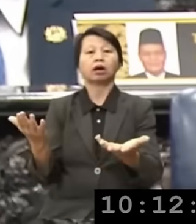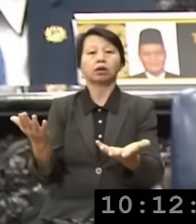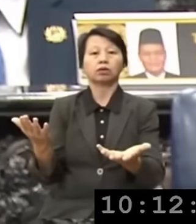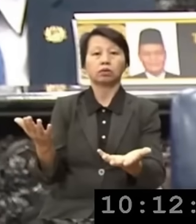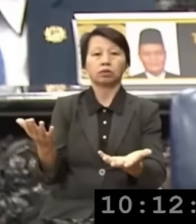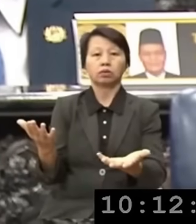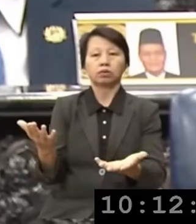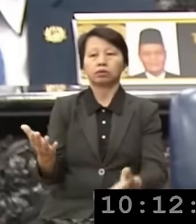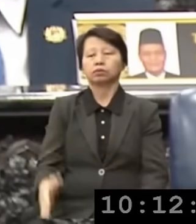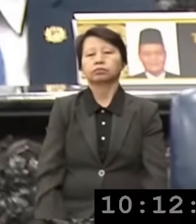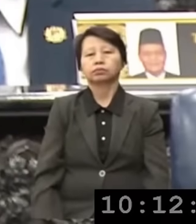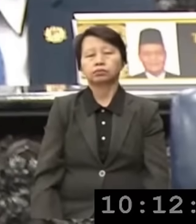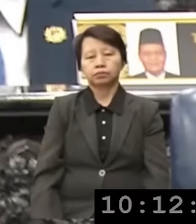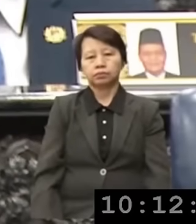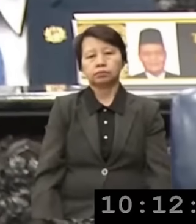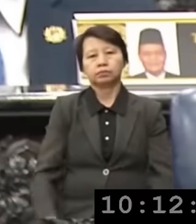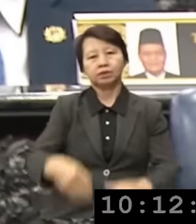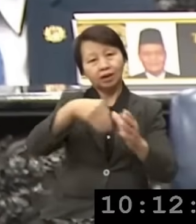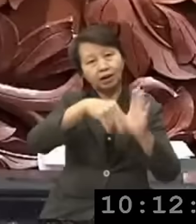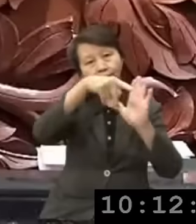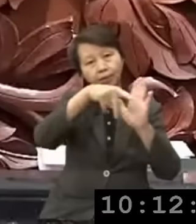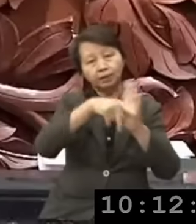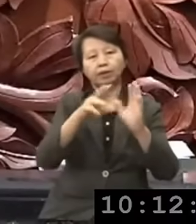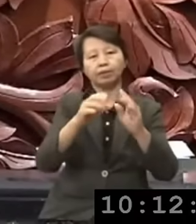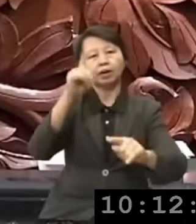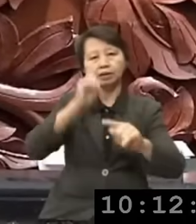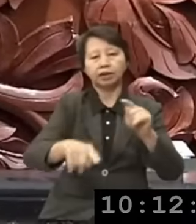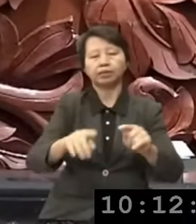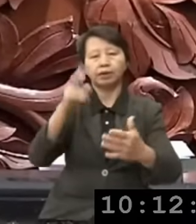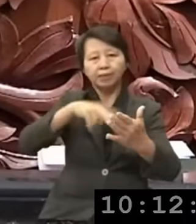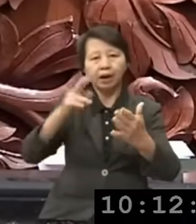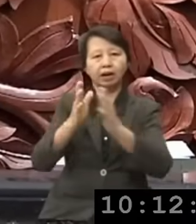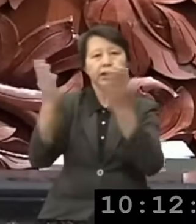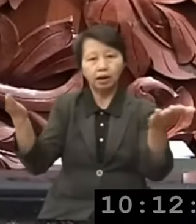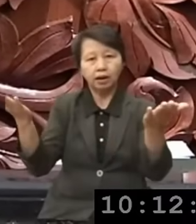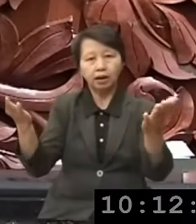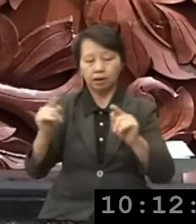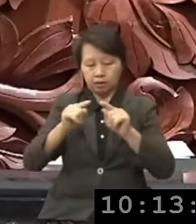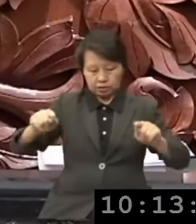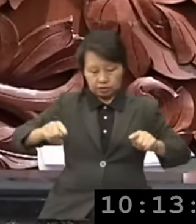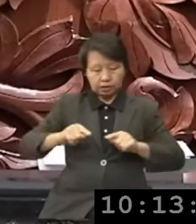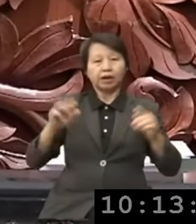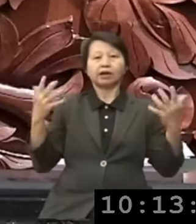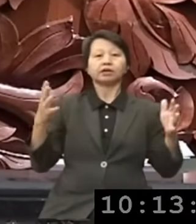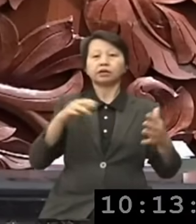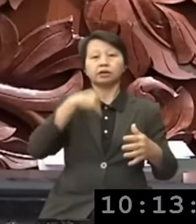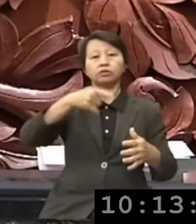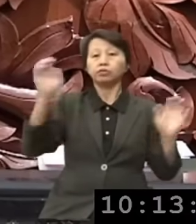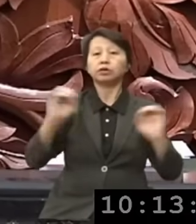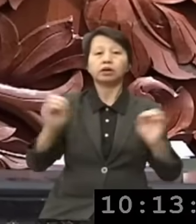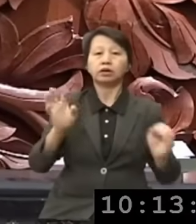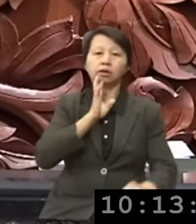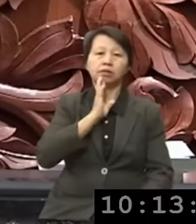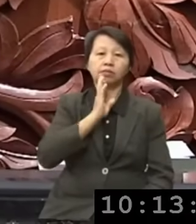dalam dalam dalam peraturan mesyuarat yang tak boleh baca surat khabar baca tek dia tak sebut ya kecuali